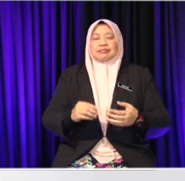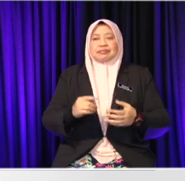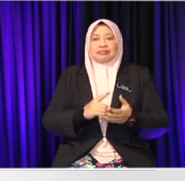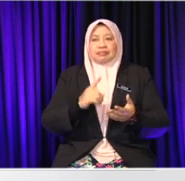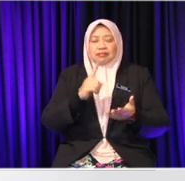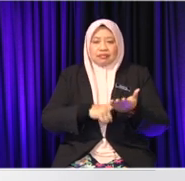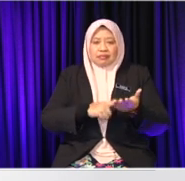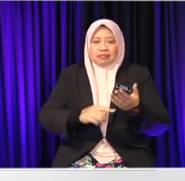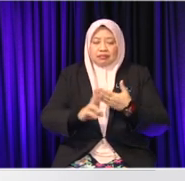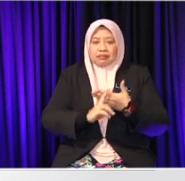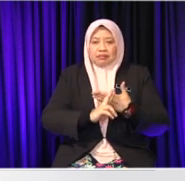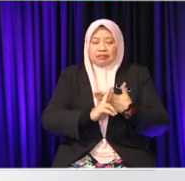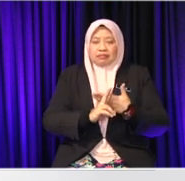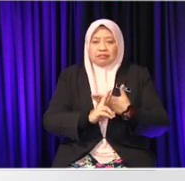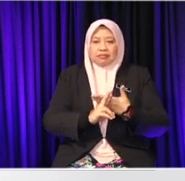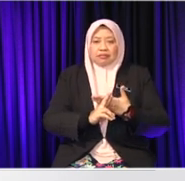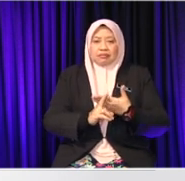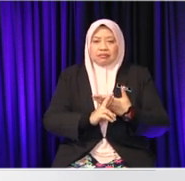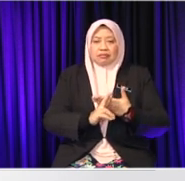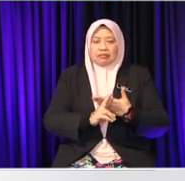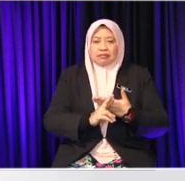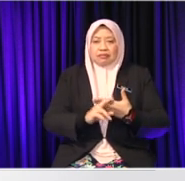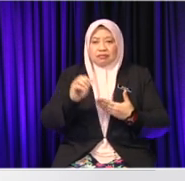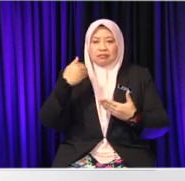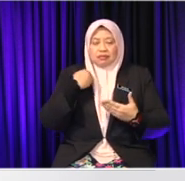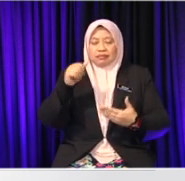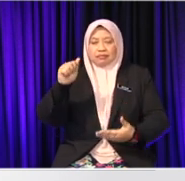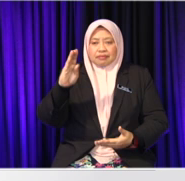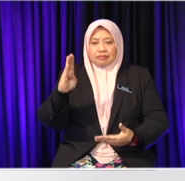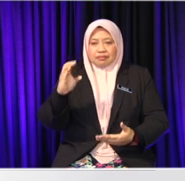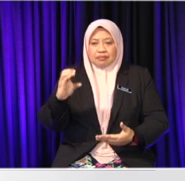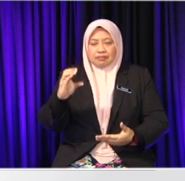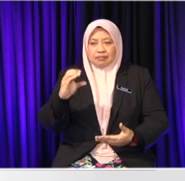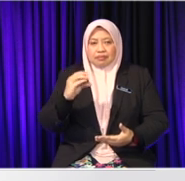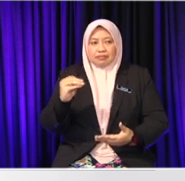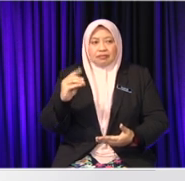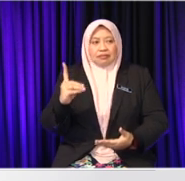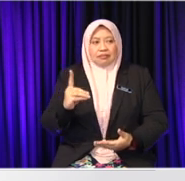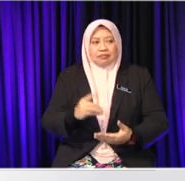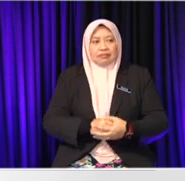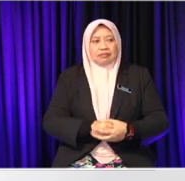Apakah yang dimaksud risiko kita di depan e bisikan kita satu